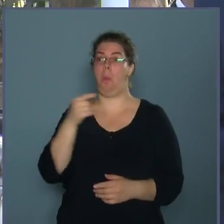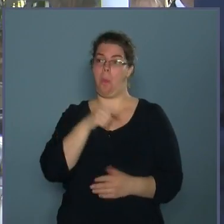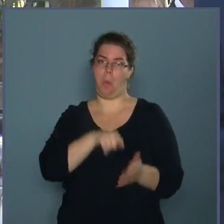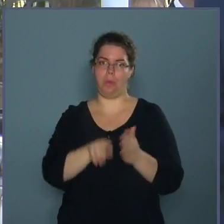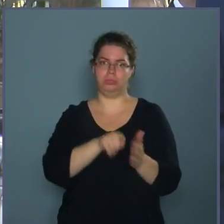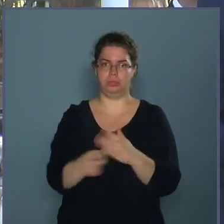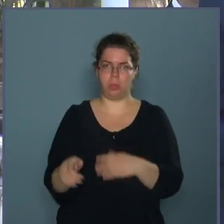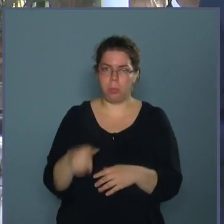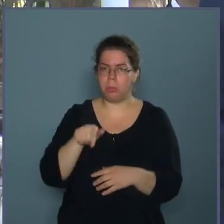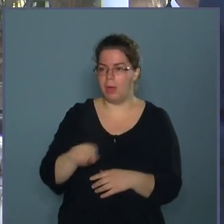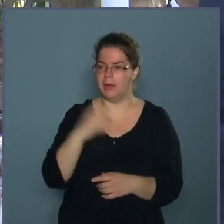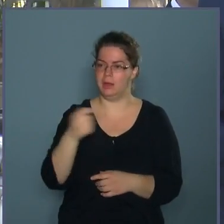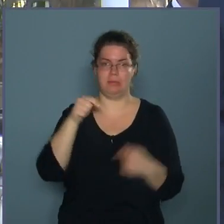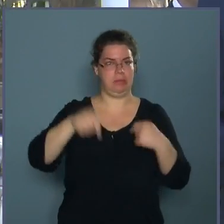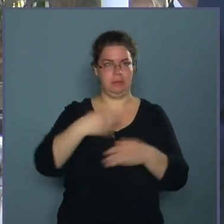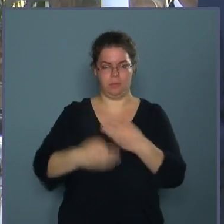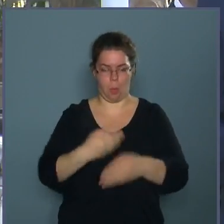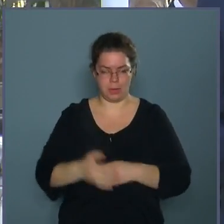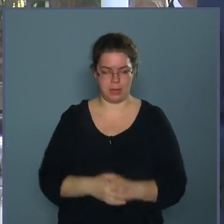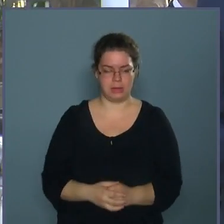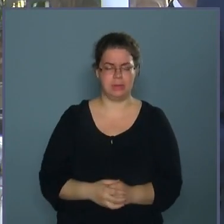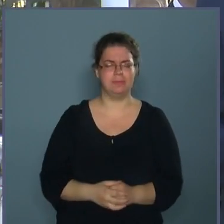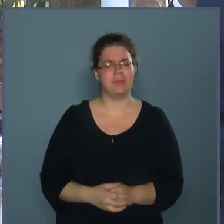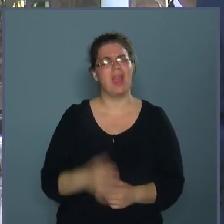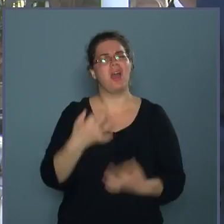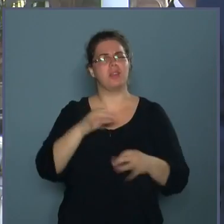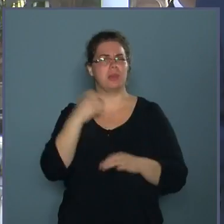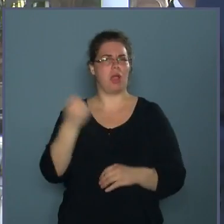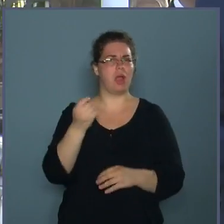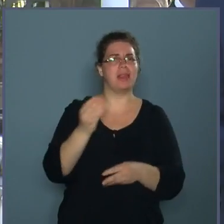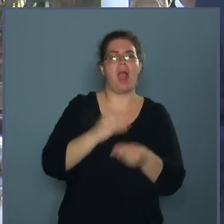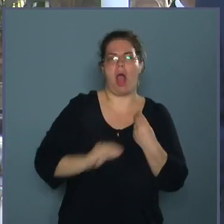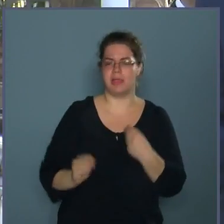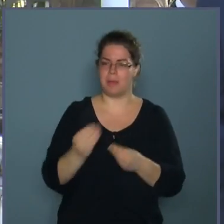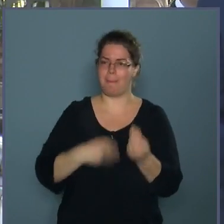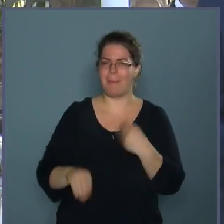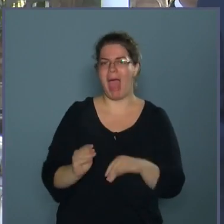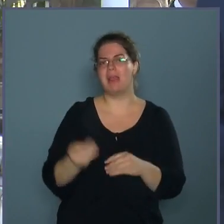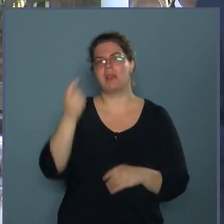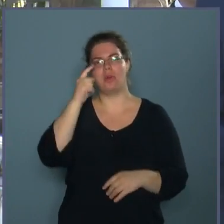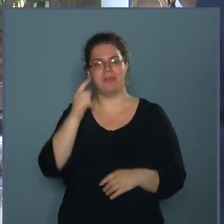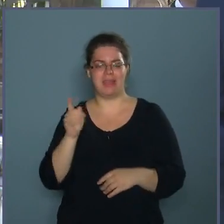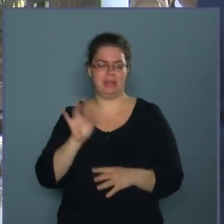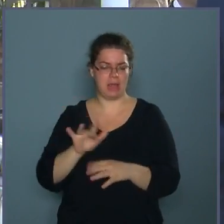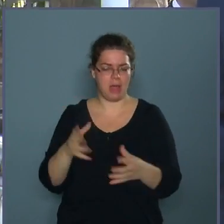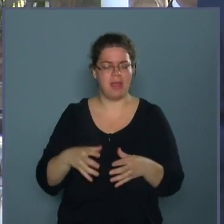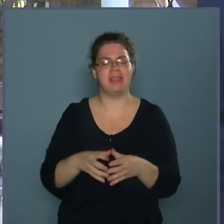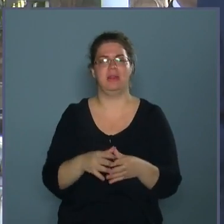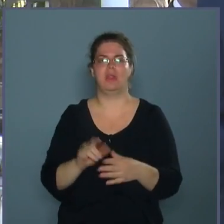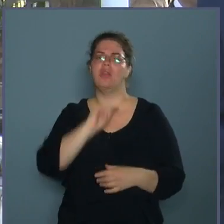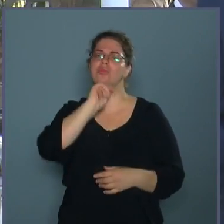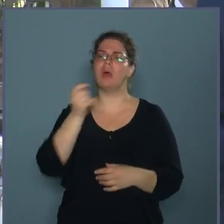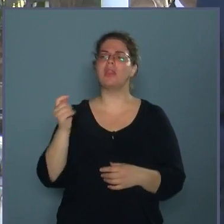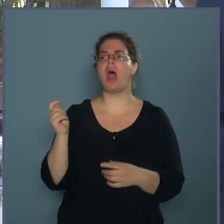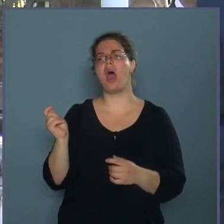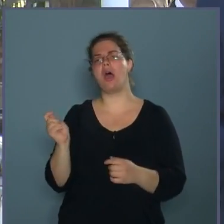harcok itt folytak le. A szabadságharcé azért, mert a szovjet intervenciósok és magyar csatlósaik